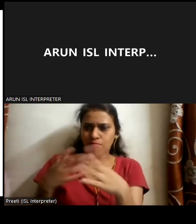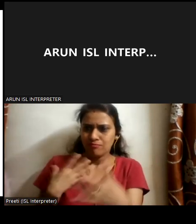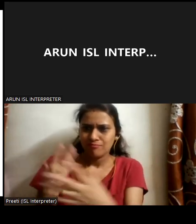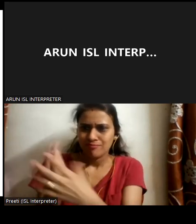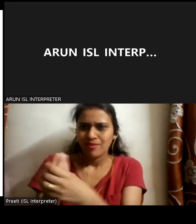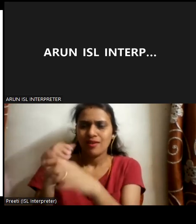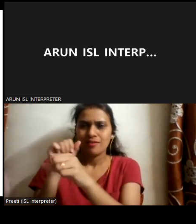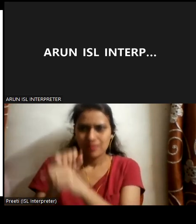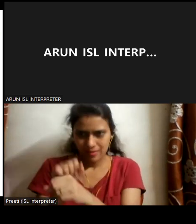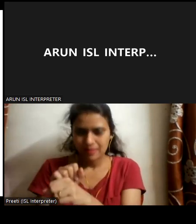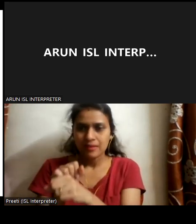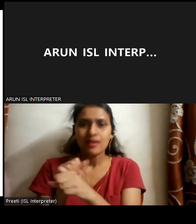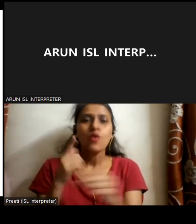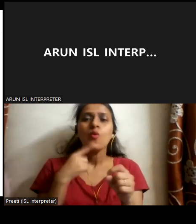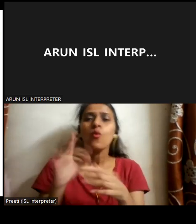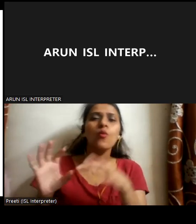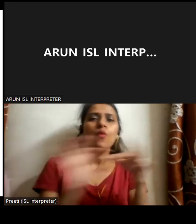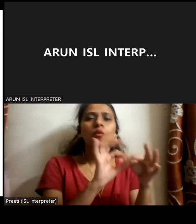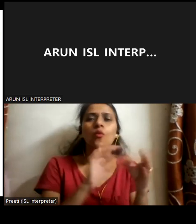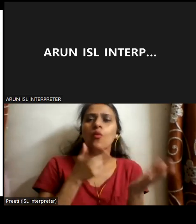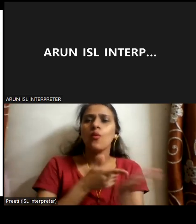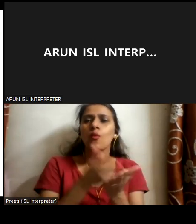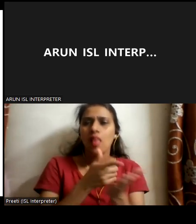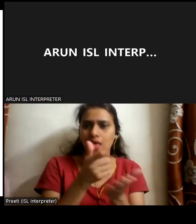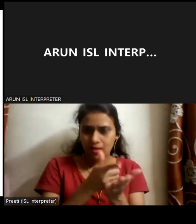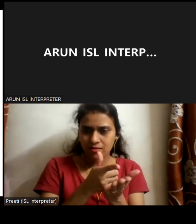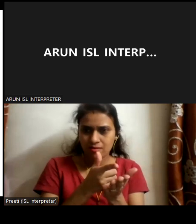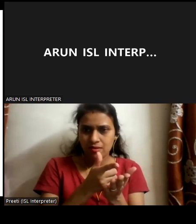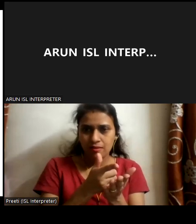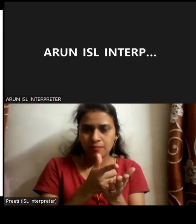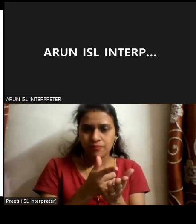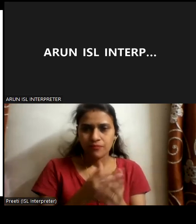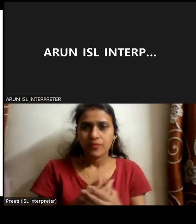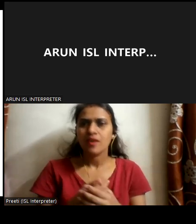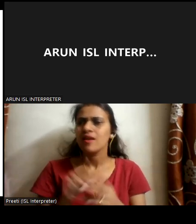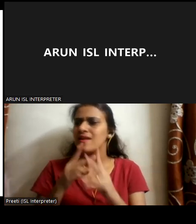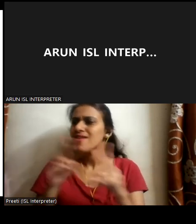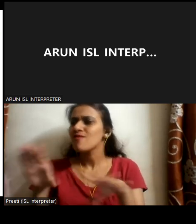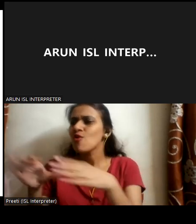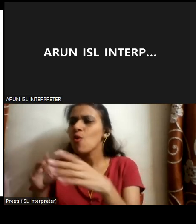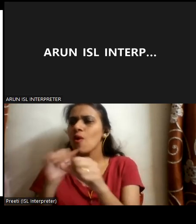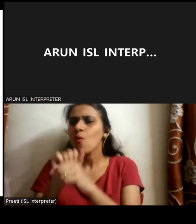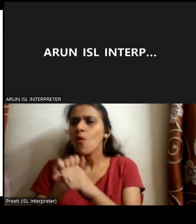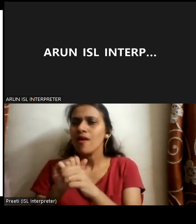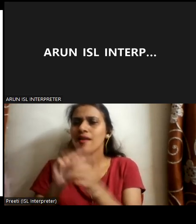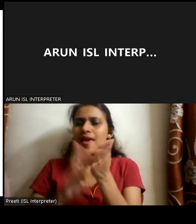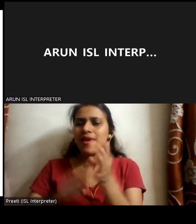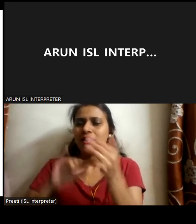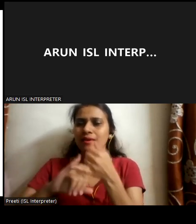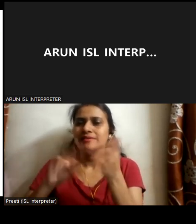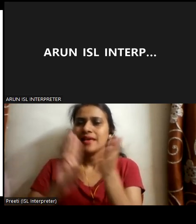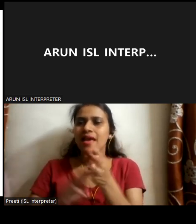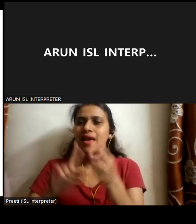कृषि से जुड़ा हुआ नहीं है, जहां हम आर्टिसंस के साथ काम कर रहे हैं उनको एमएसएमई सपोर्ट करता है। काम एक ही तरह